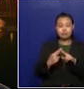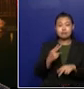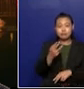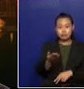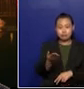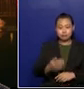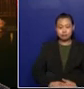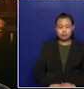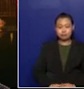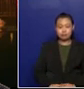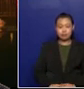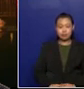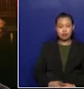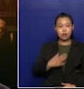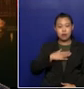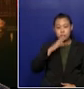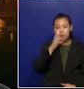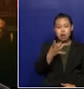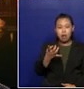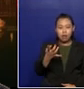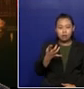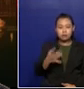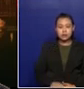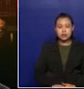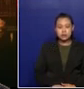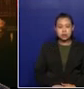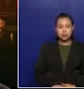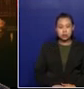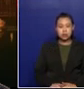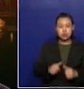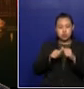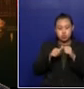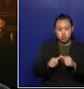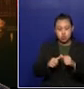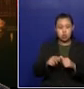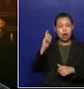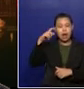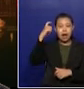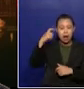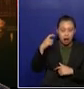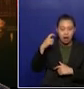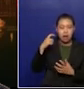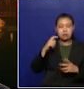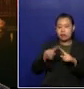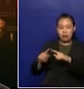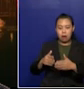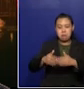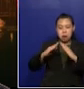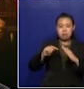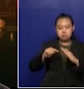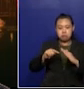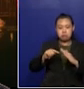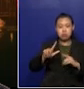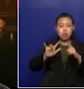ท่านว่าผมพูดอะไรอยู่ฮะอยู่เฉยๆปล่อยให้ต่างด้าวเข้ามาตั้งลงฮะลงเพิ่งจะม